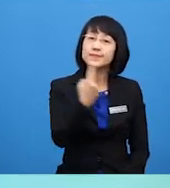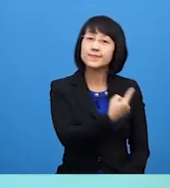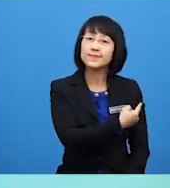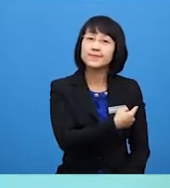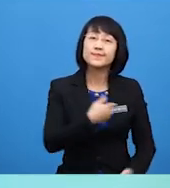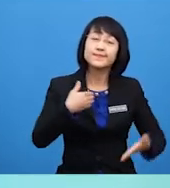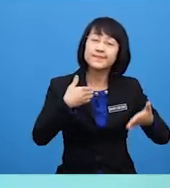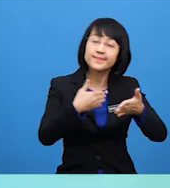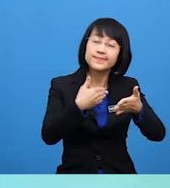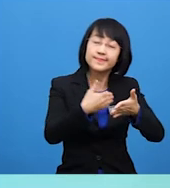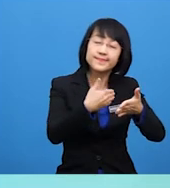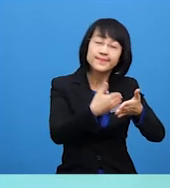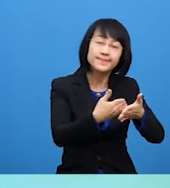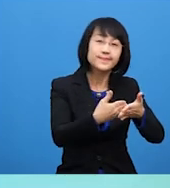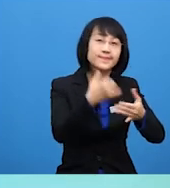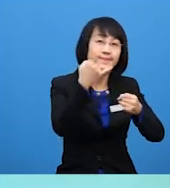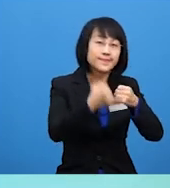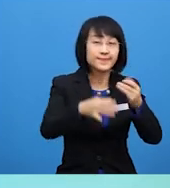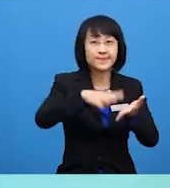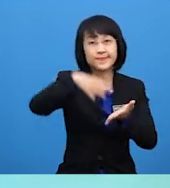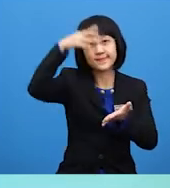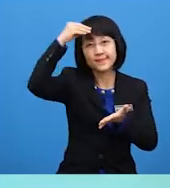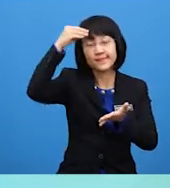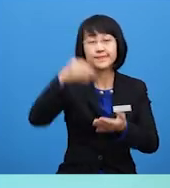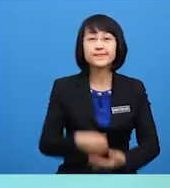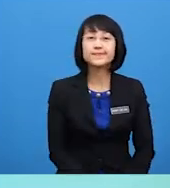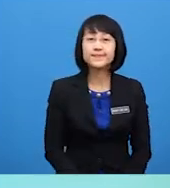Kita hampir ke penghujung pembelajaran.